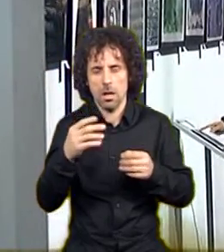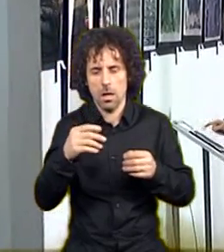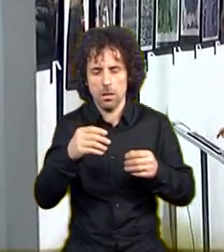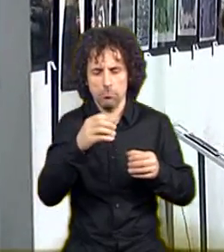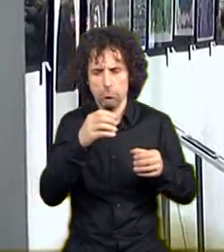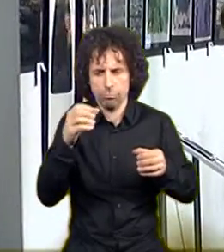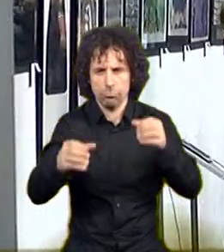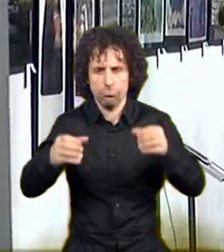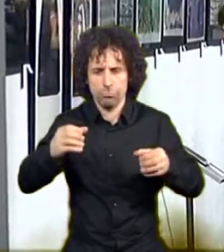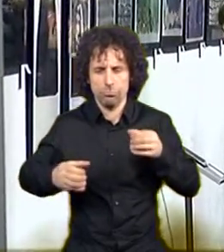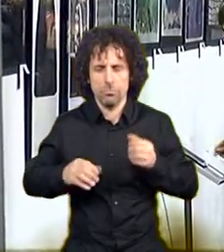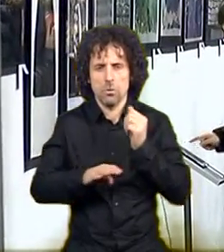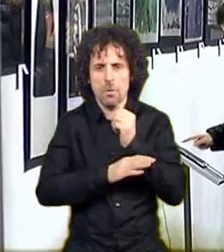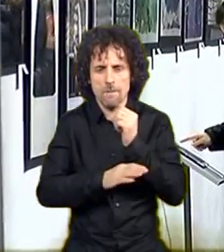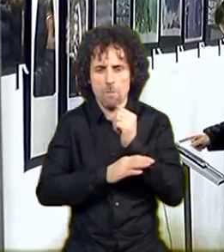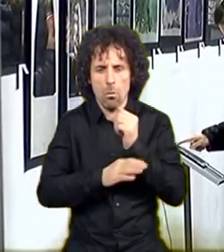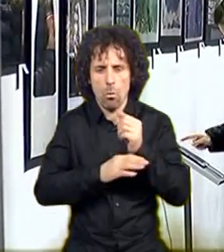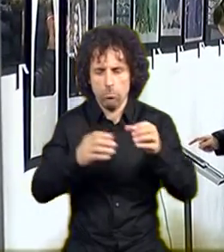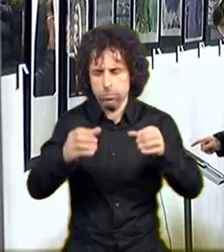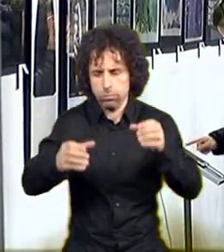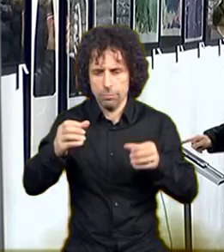konarach specjalnie wybranych drzew.